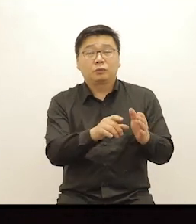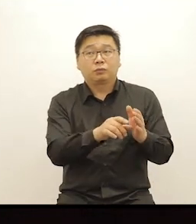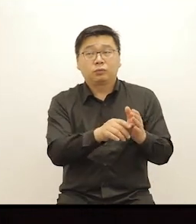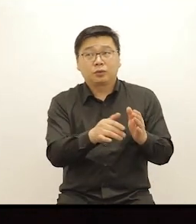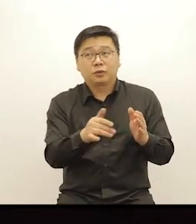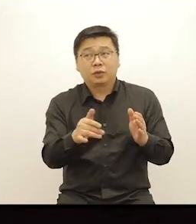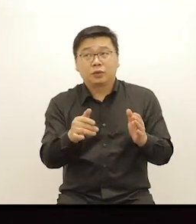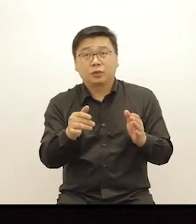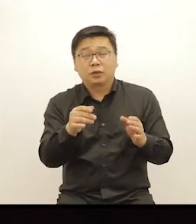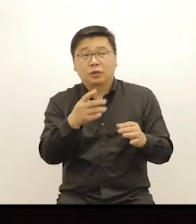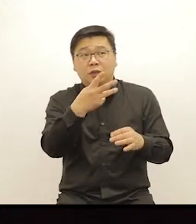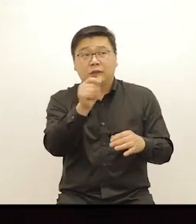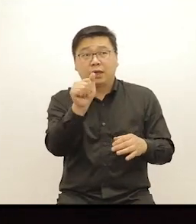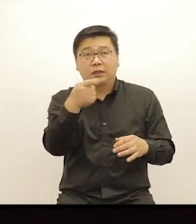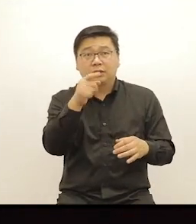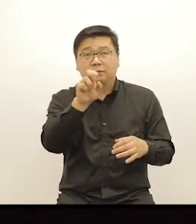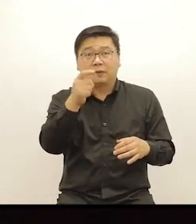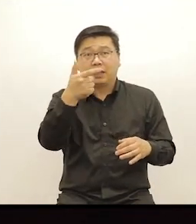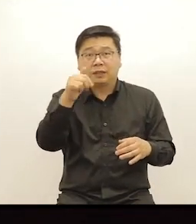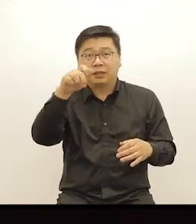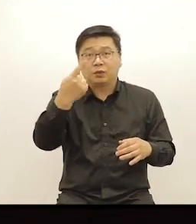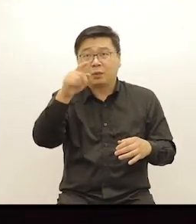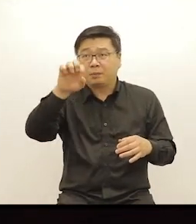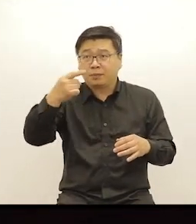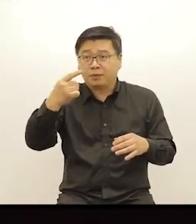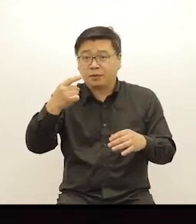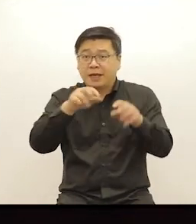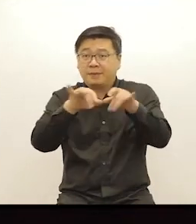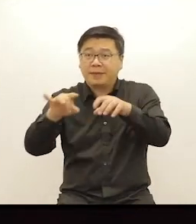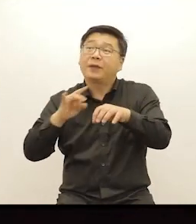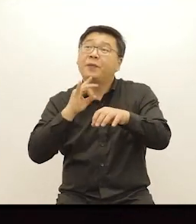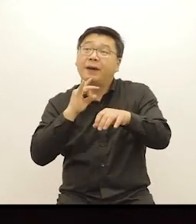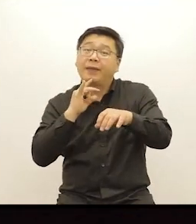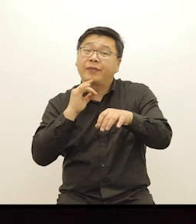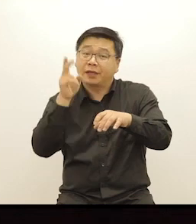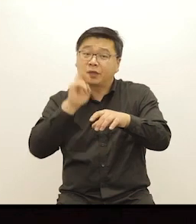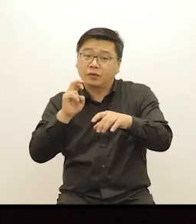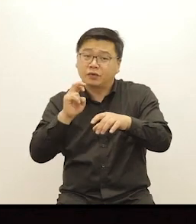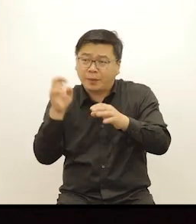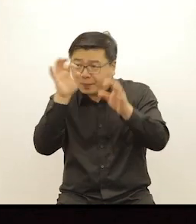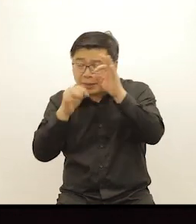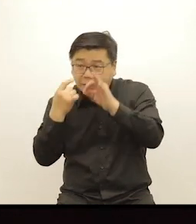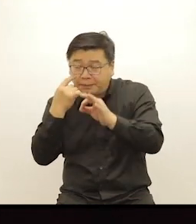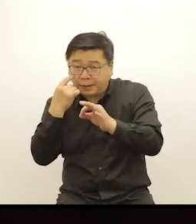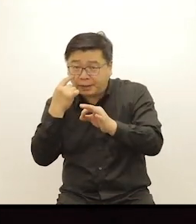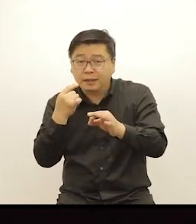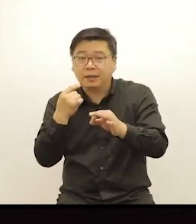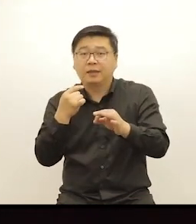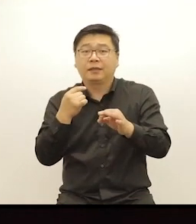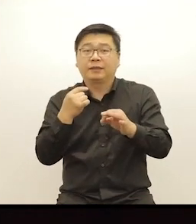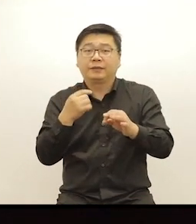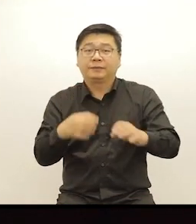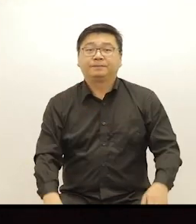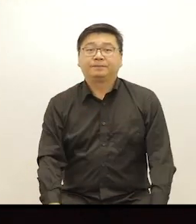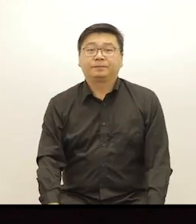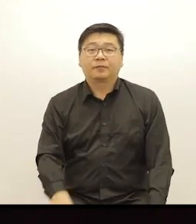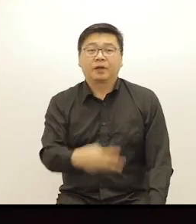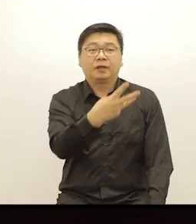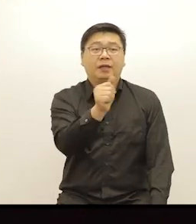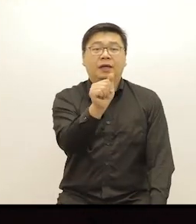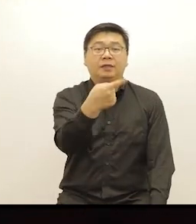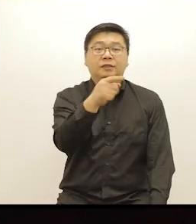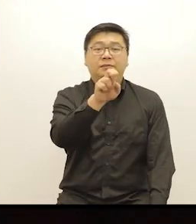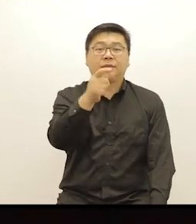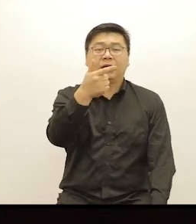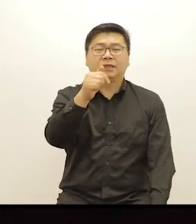그러다가 약간 이제 라흐마니노프의 피아노 솔로 작품으로도 약간 고개를 돌려보면서 라흐마니노프 초기